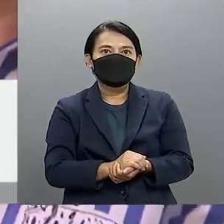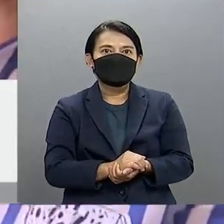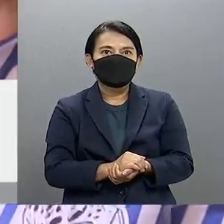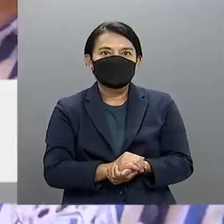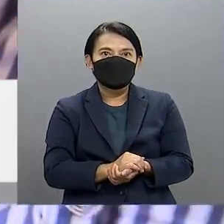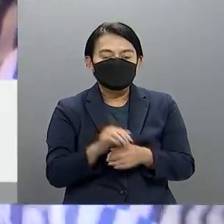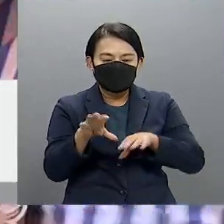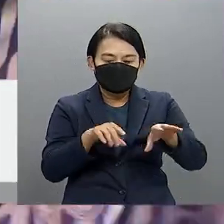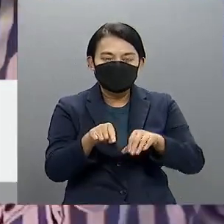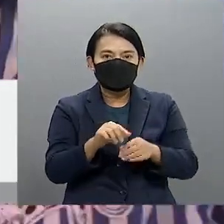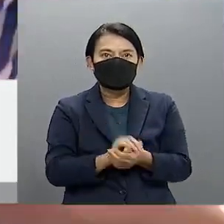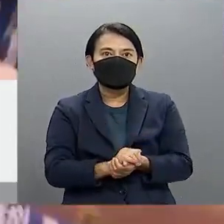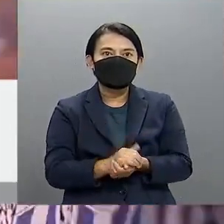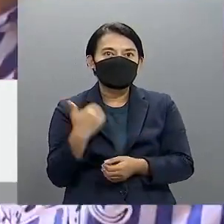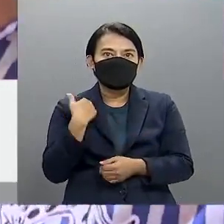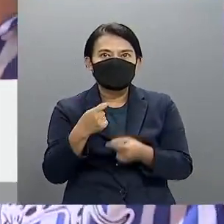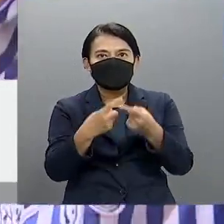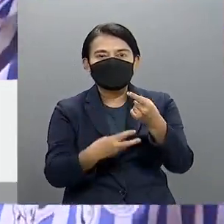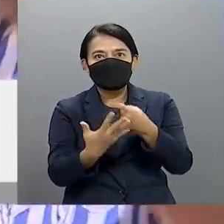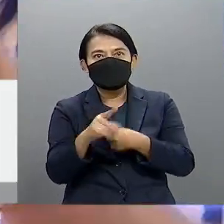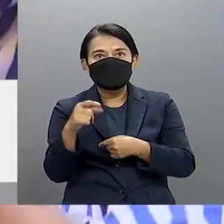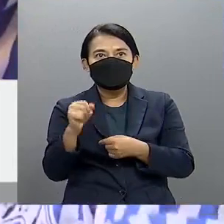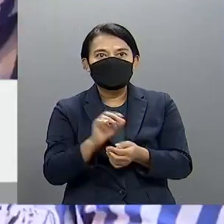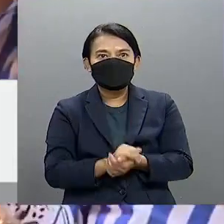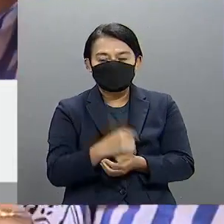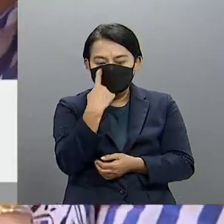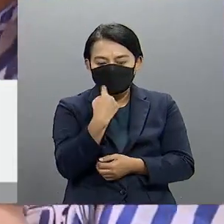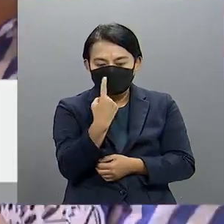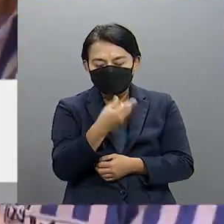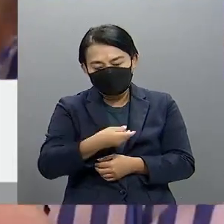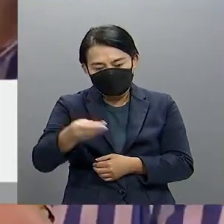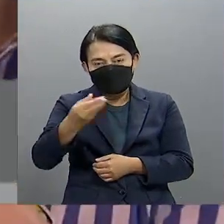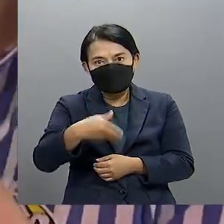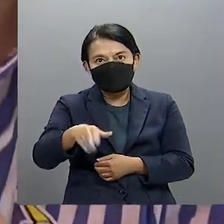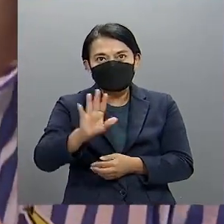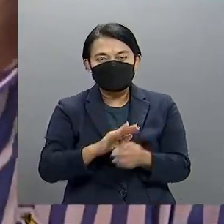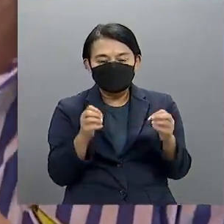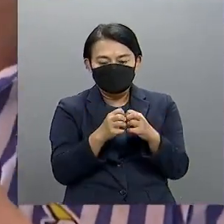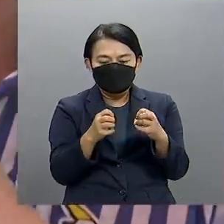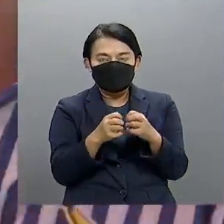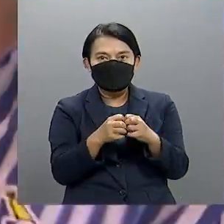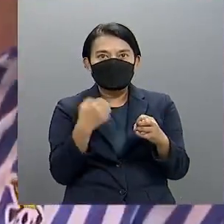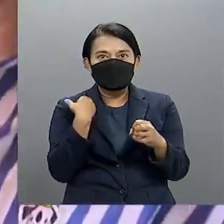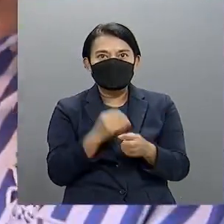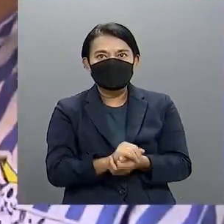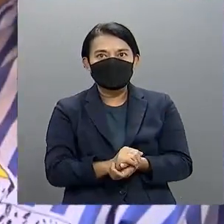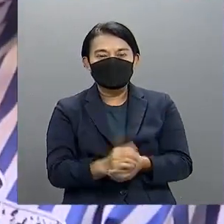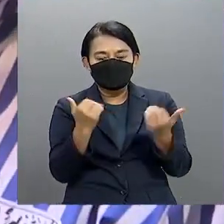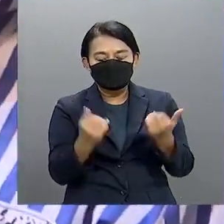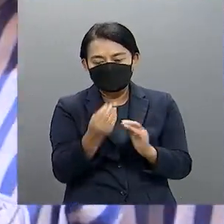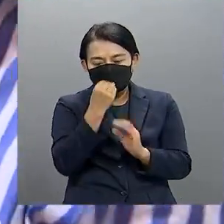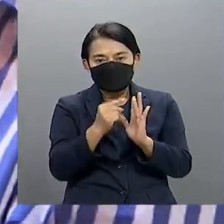าหกรายการบอกให้หนึ่งรายการแล้วก็ให้หนึ่งเลยโอ้ยวุ่นวายแต่ช่วงนี้ต้นเจเนี่ยเงียบเลยเห็น